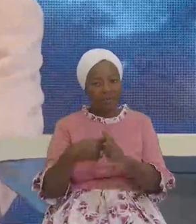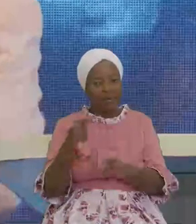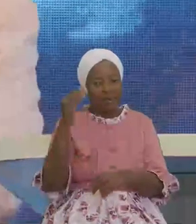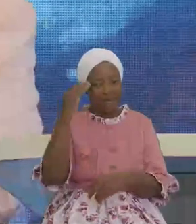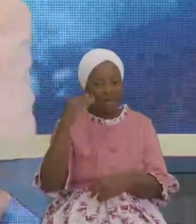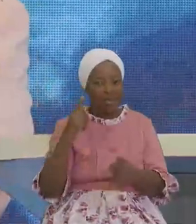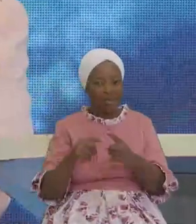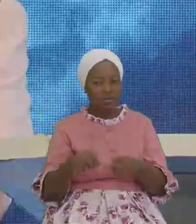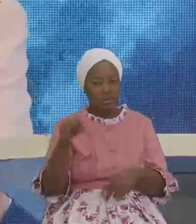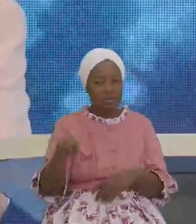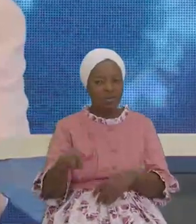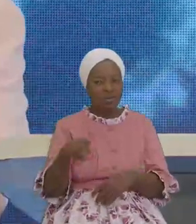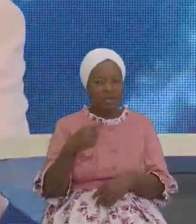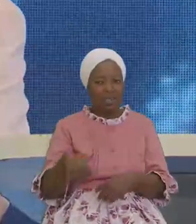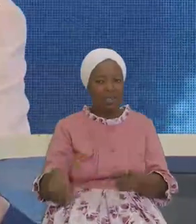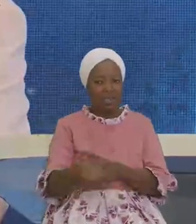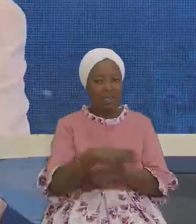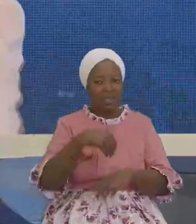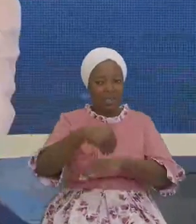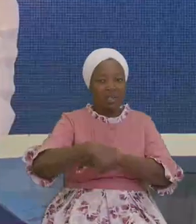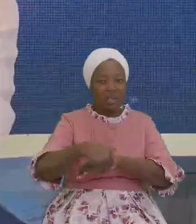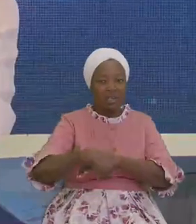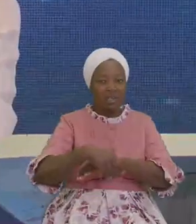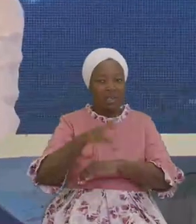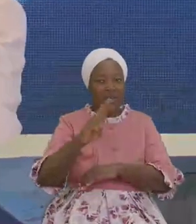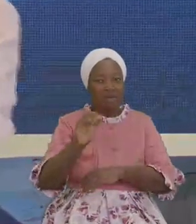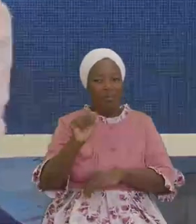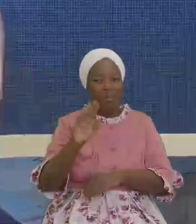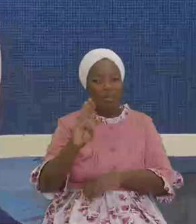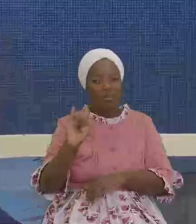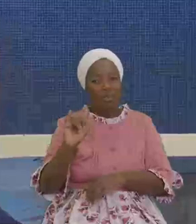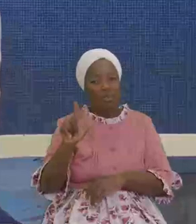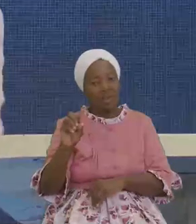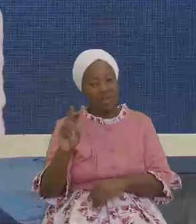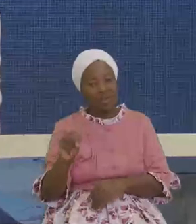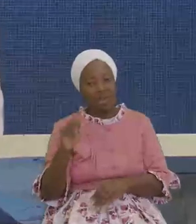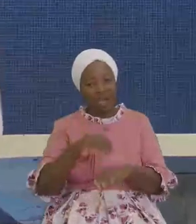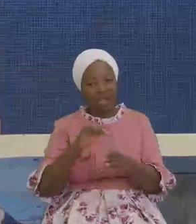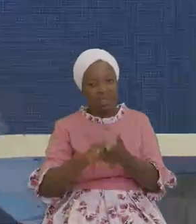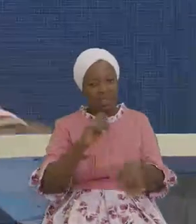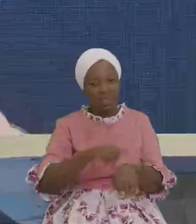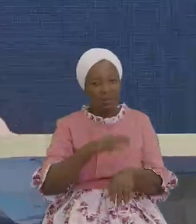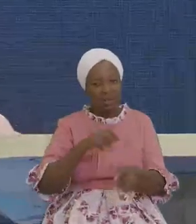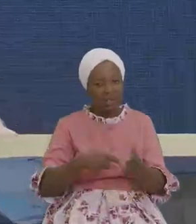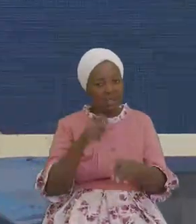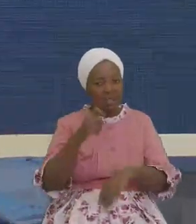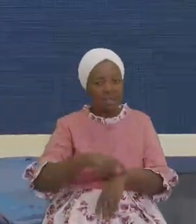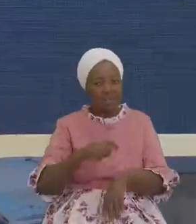De la tête jusqu'à la plante des pieds. Babylone. Dans la journée comme dans la nuit. Babylone.